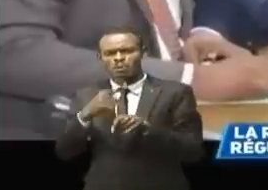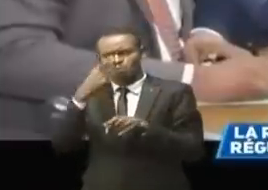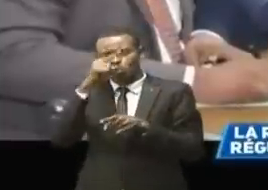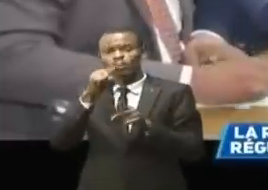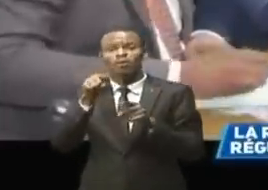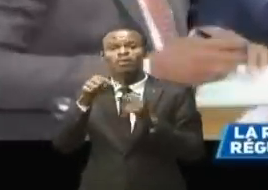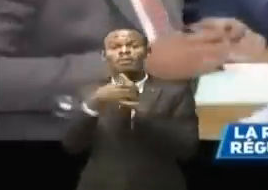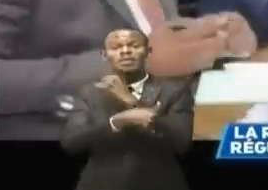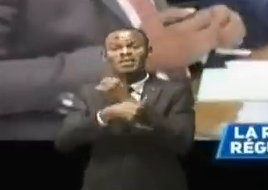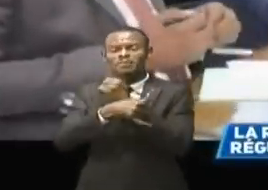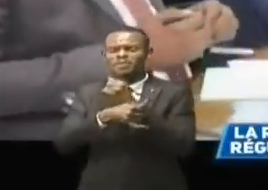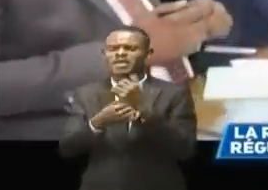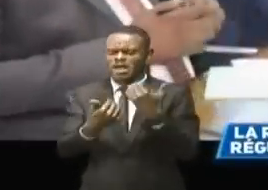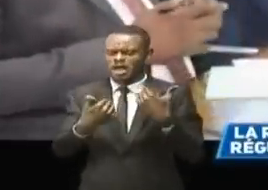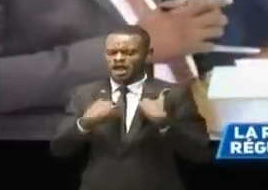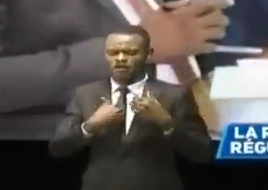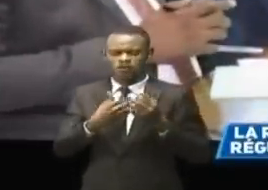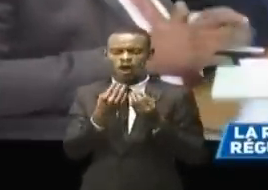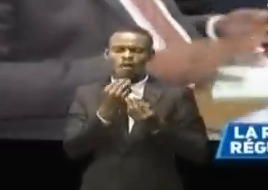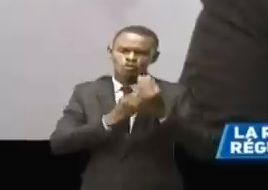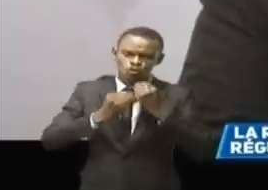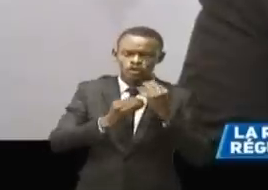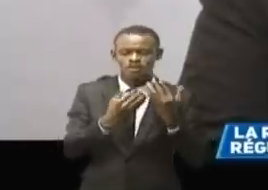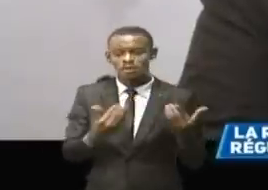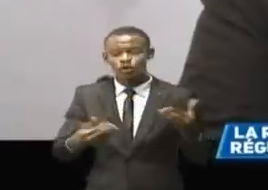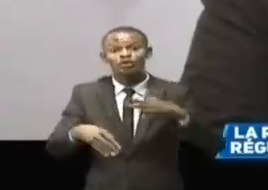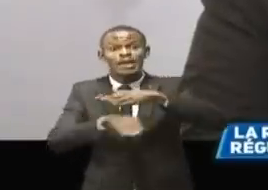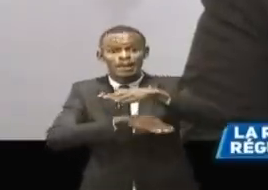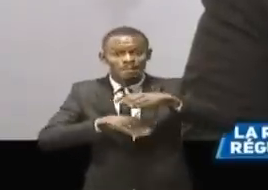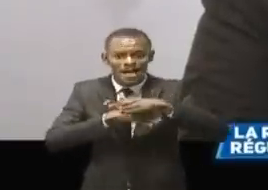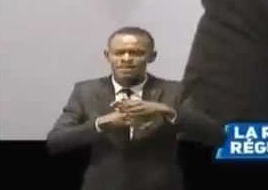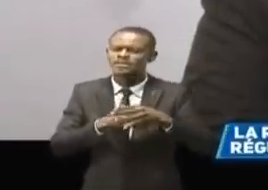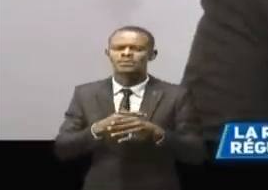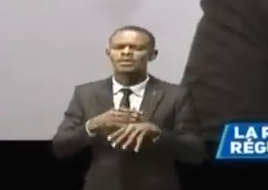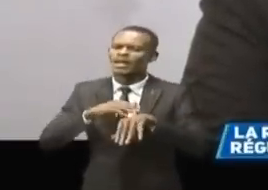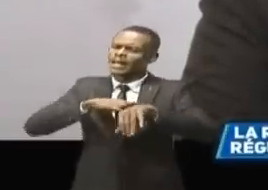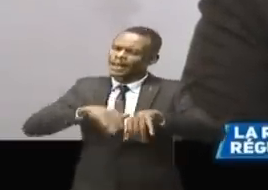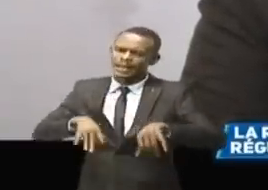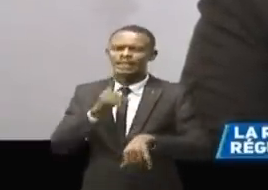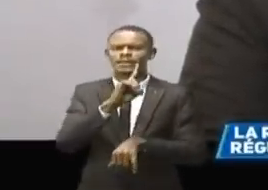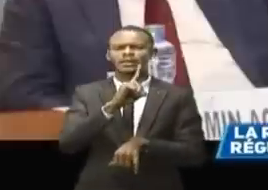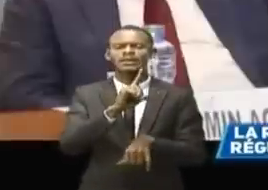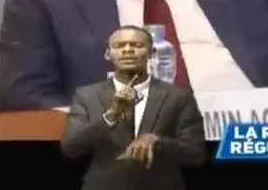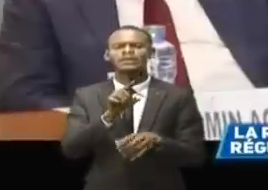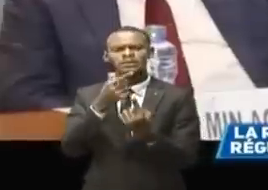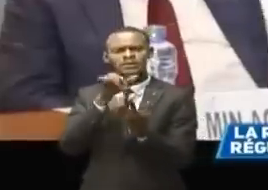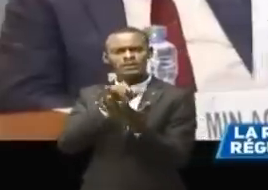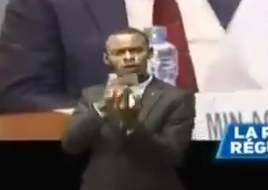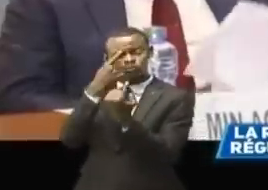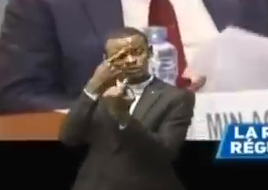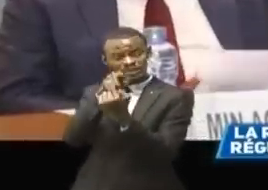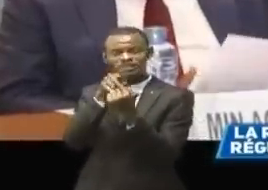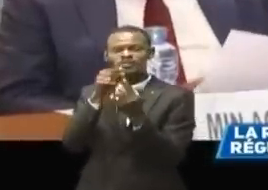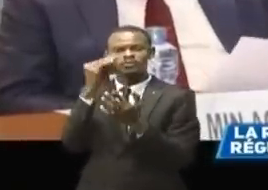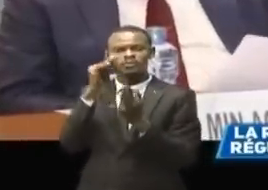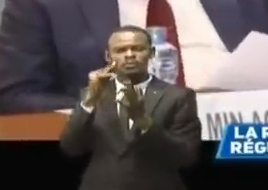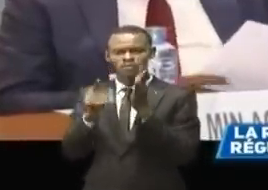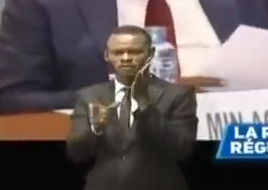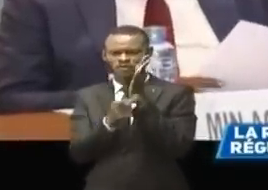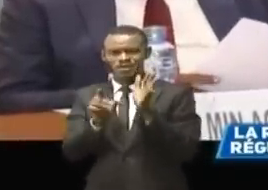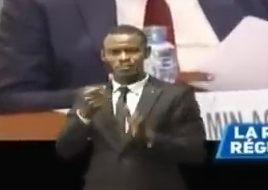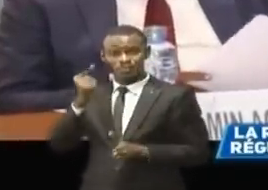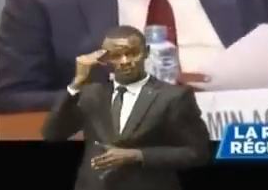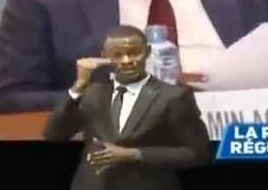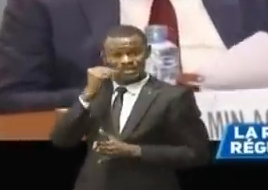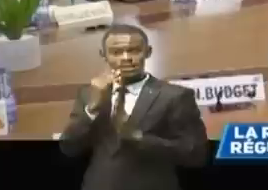en produits de base. C'est la raison de la convocation de la réunion de prise de contact avec les experts de ministères concernés